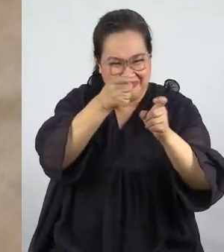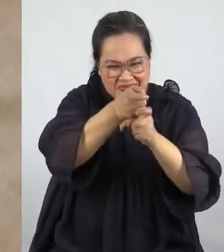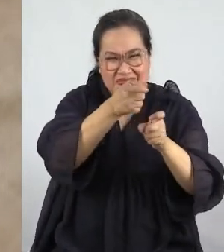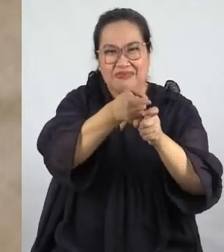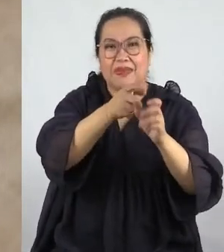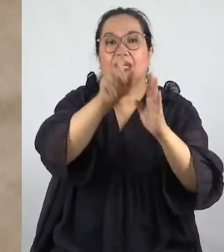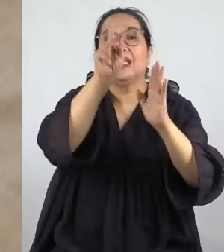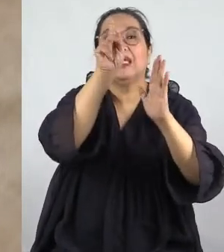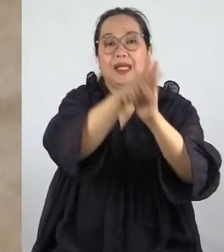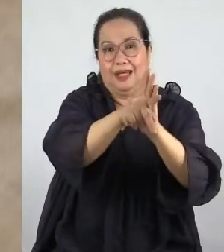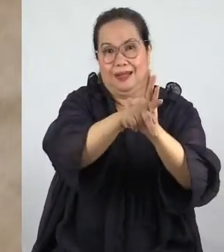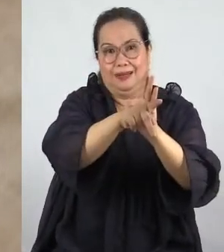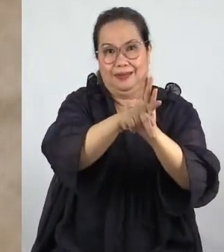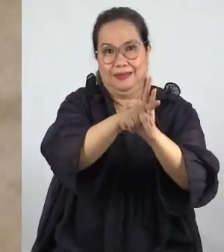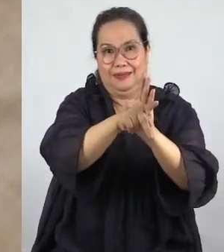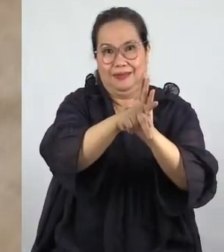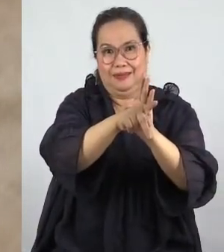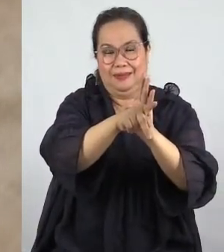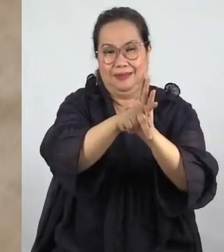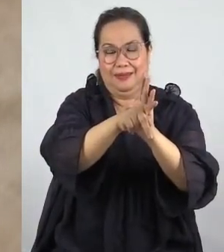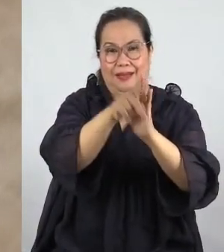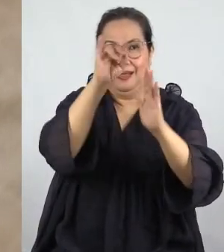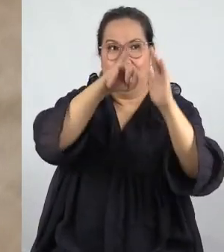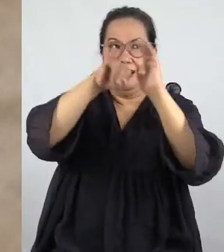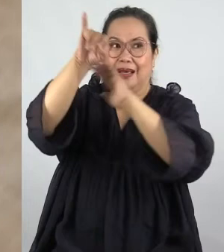pinatay. Sabi sa Isaiah